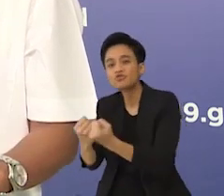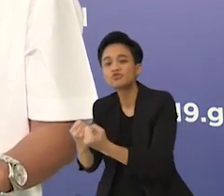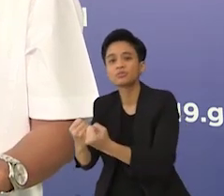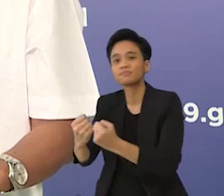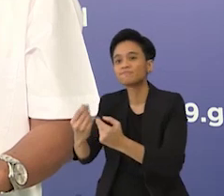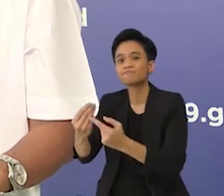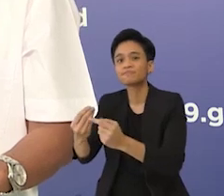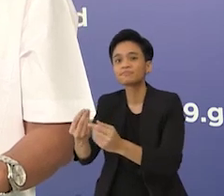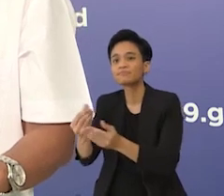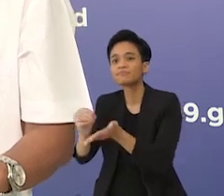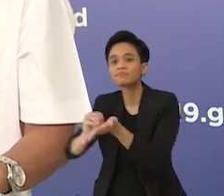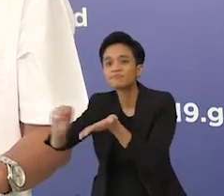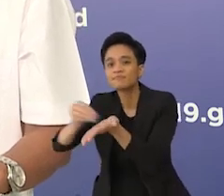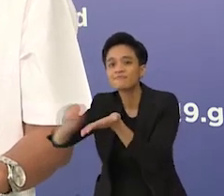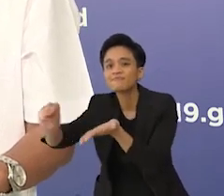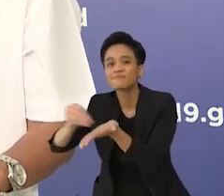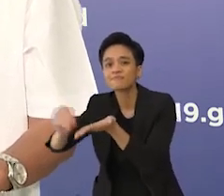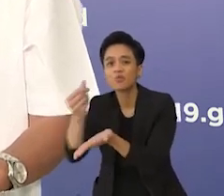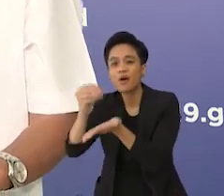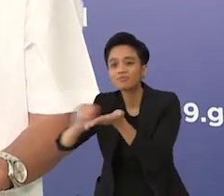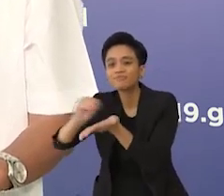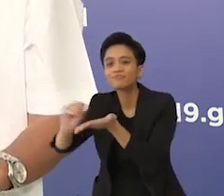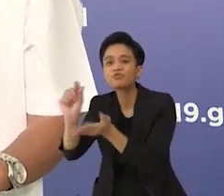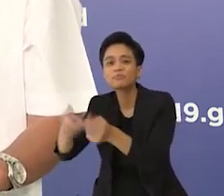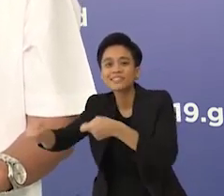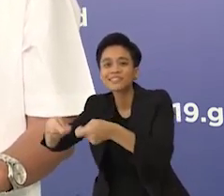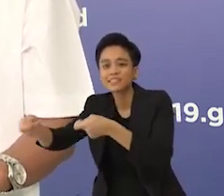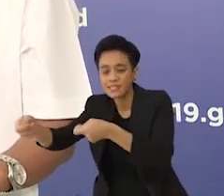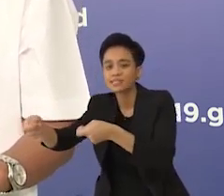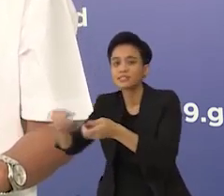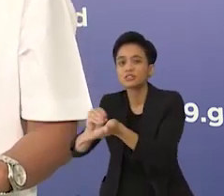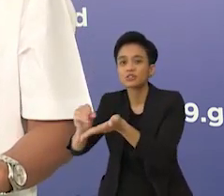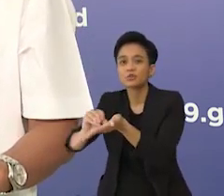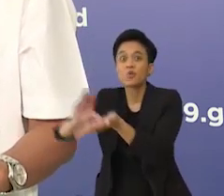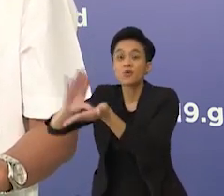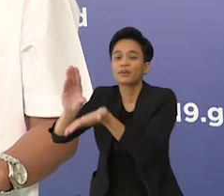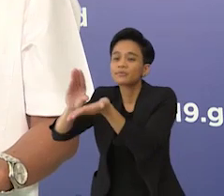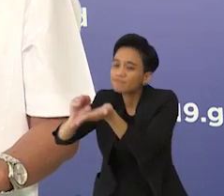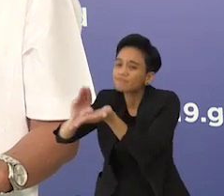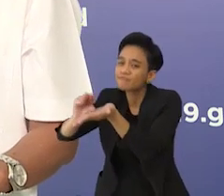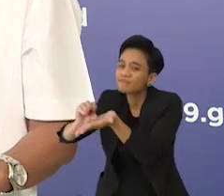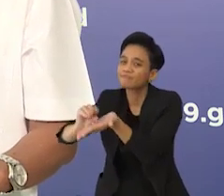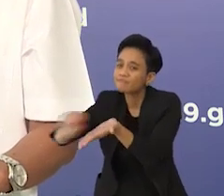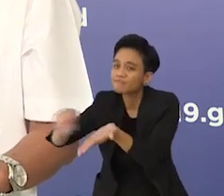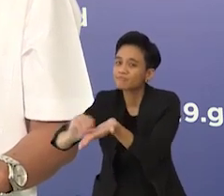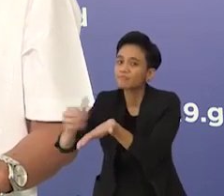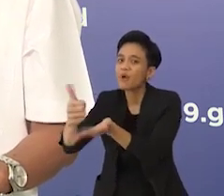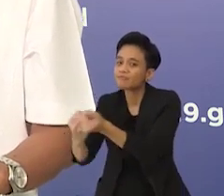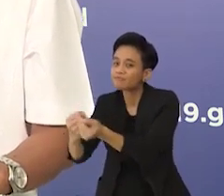penundaan angsuran dan bunga selama enam bulan Bansos pada pemerintah Hai